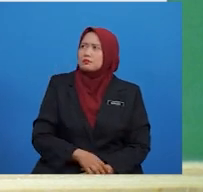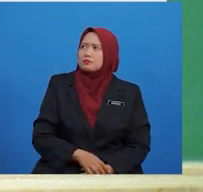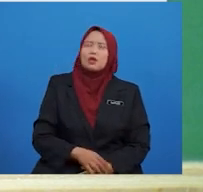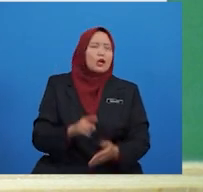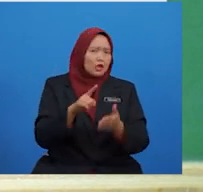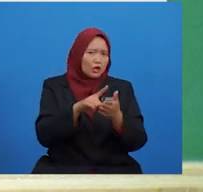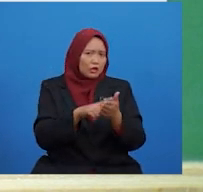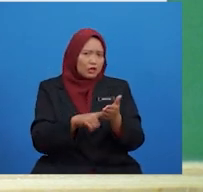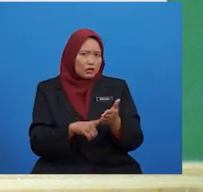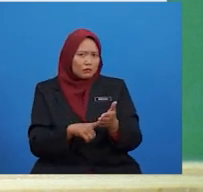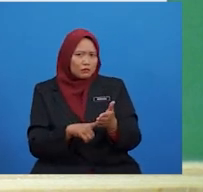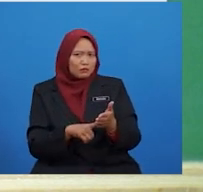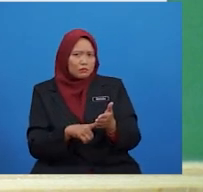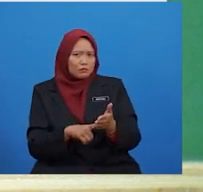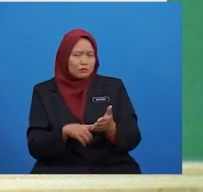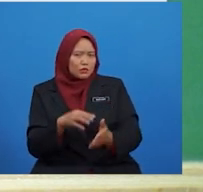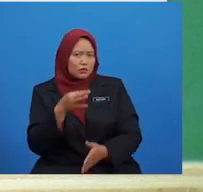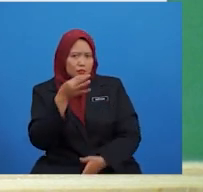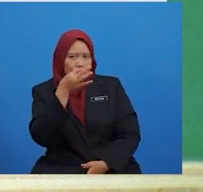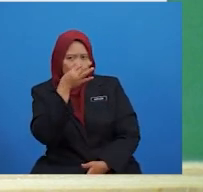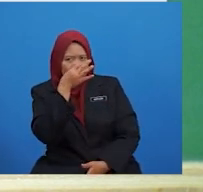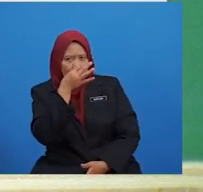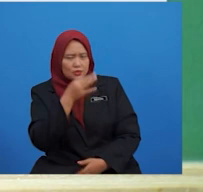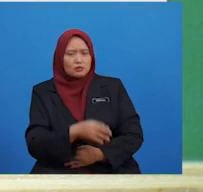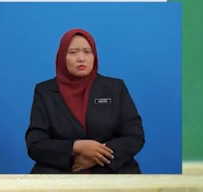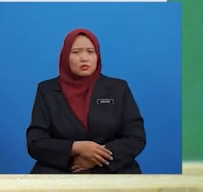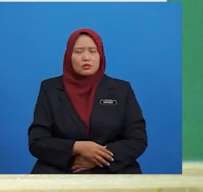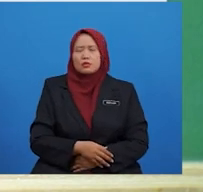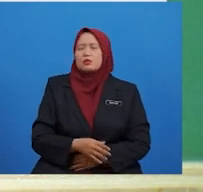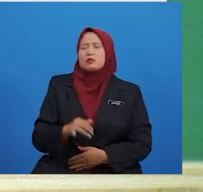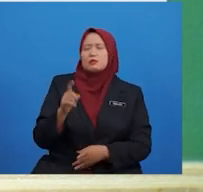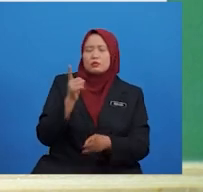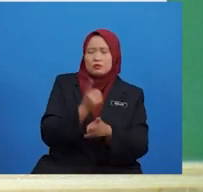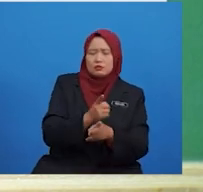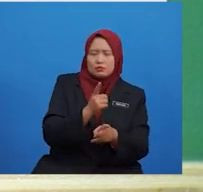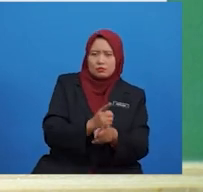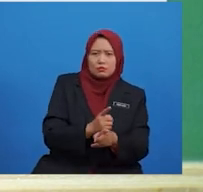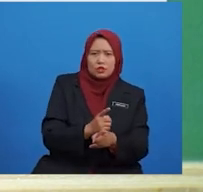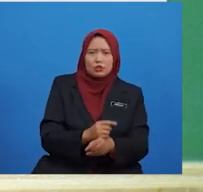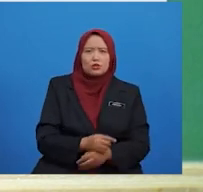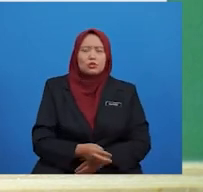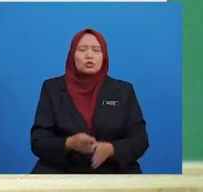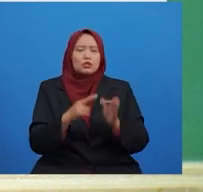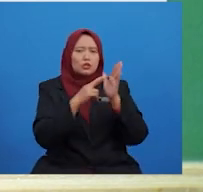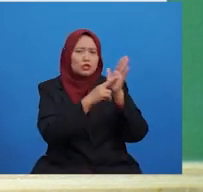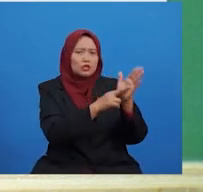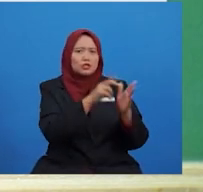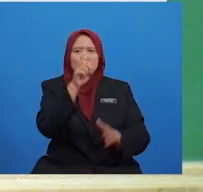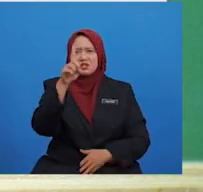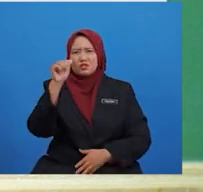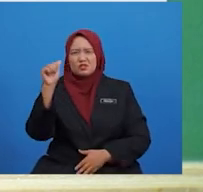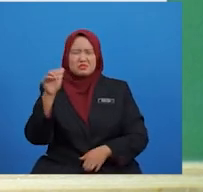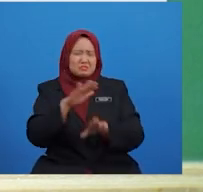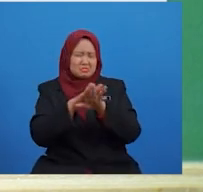yang terdapat pada rajah tersebut? Pandai! Rajah 1A tidak